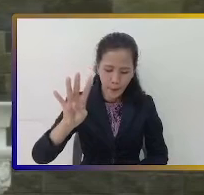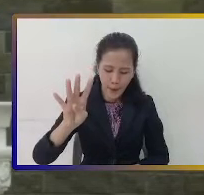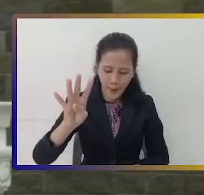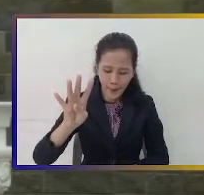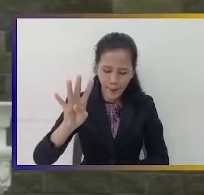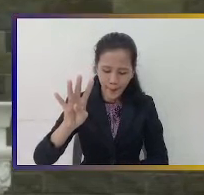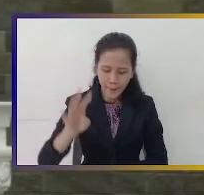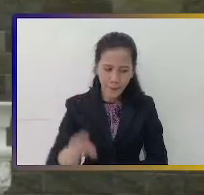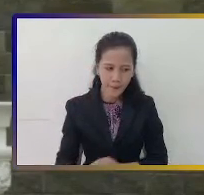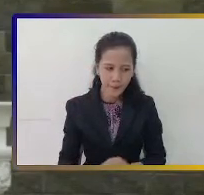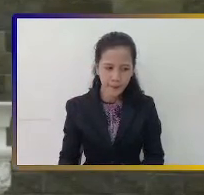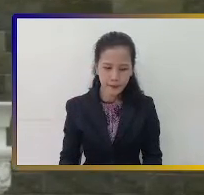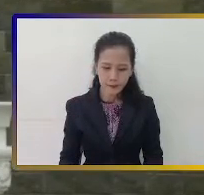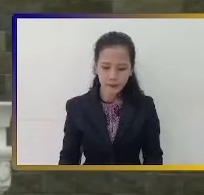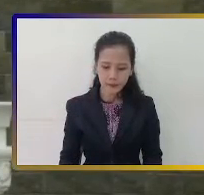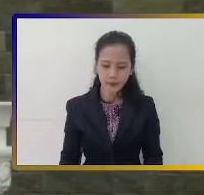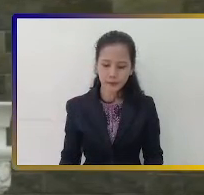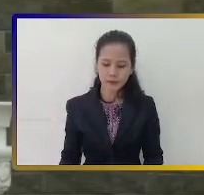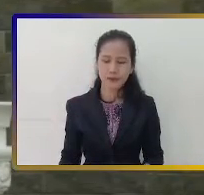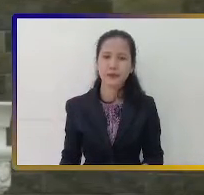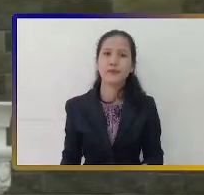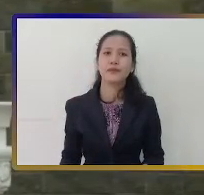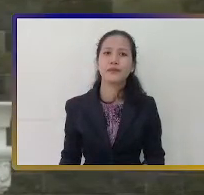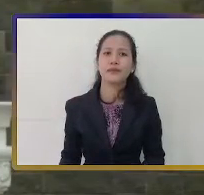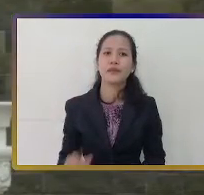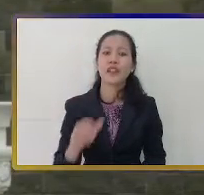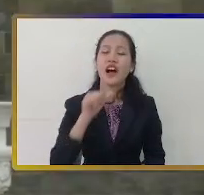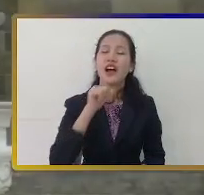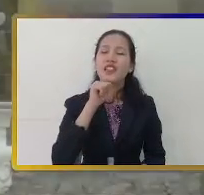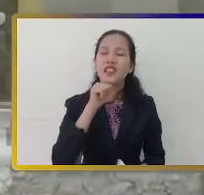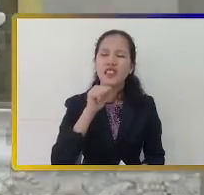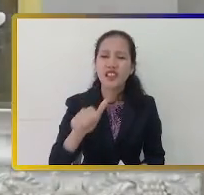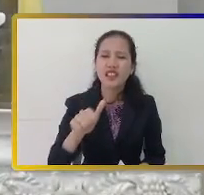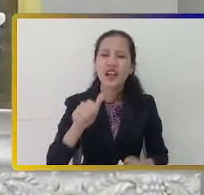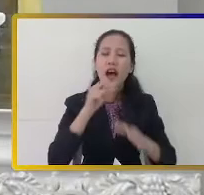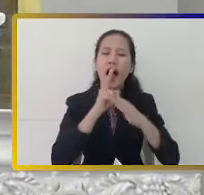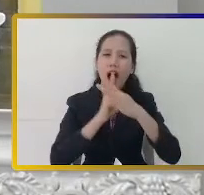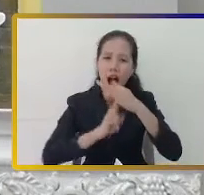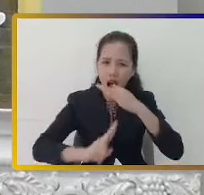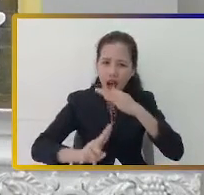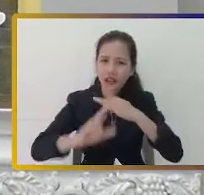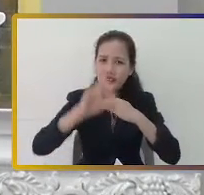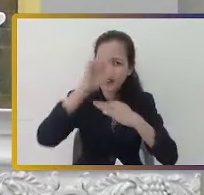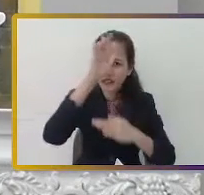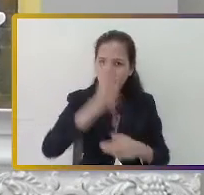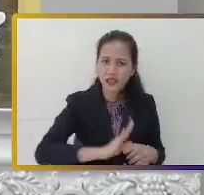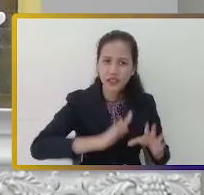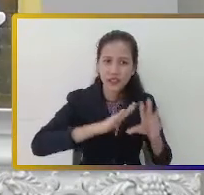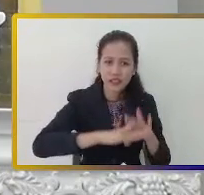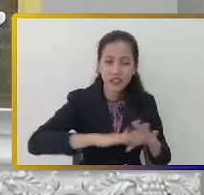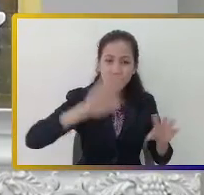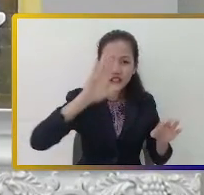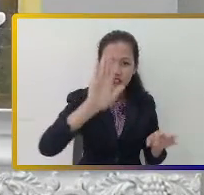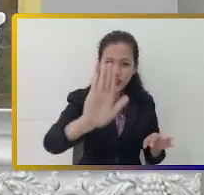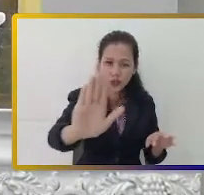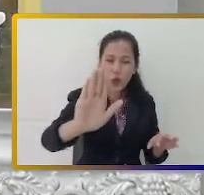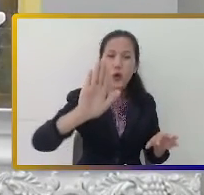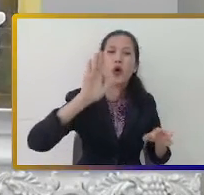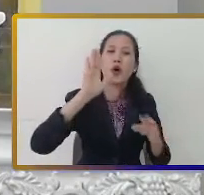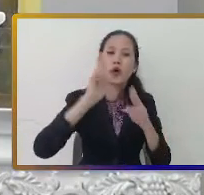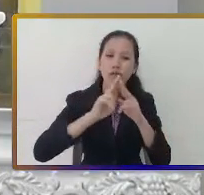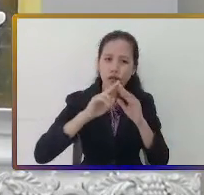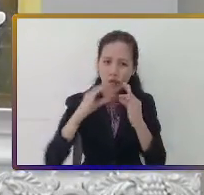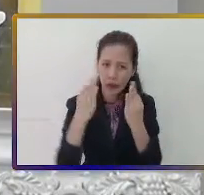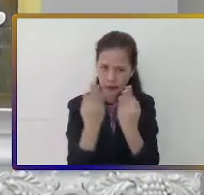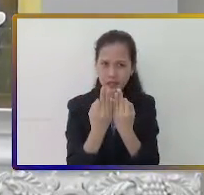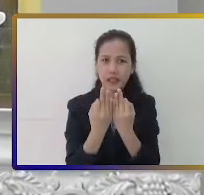Do not hide God in your home. Yes. Ang tanong ko, kapatid, sabi nga, madaling magsabi ng amen pag